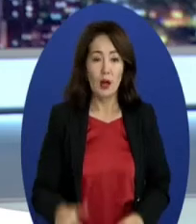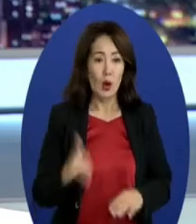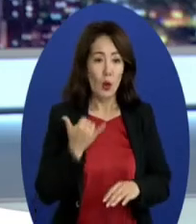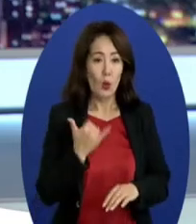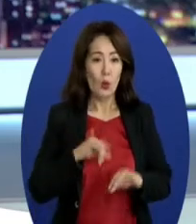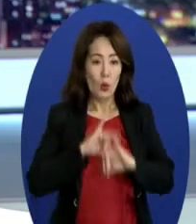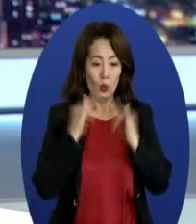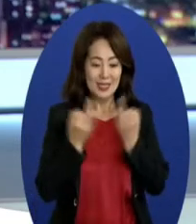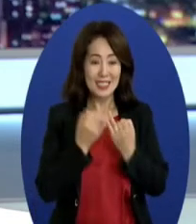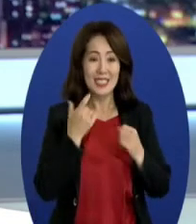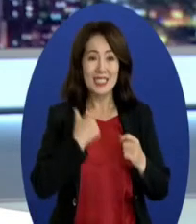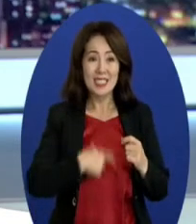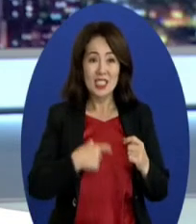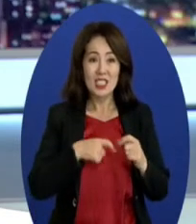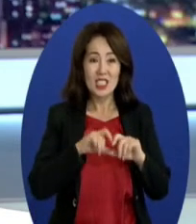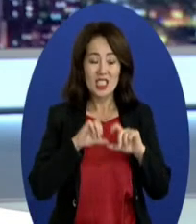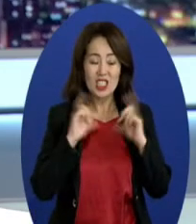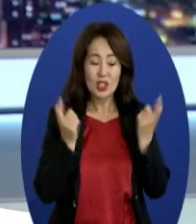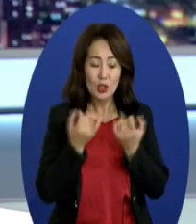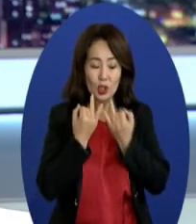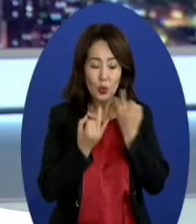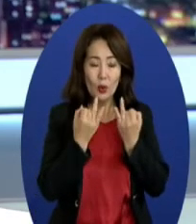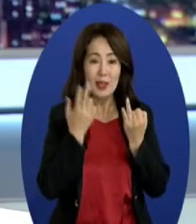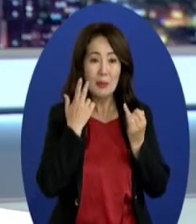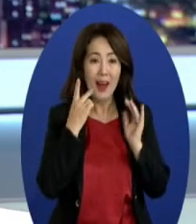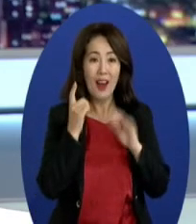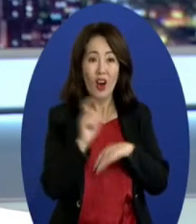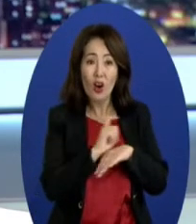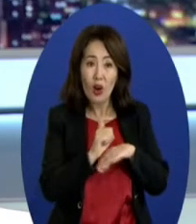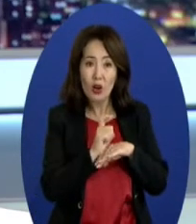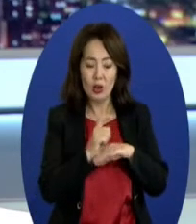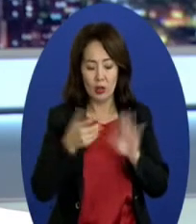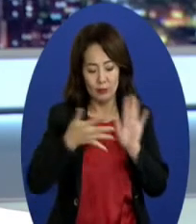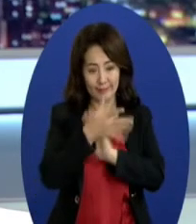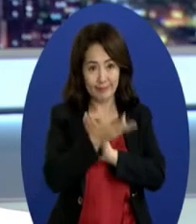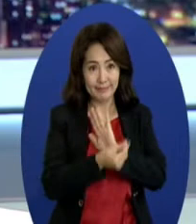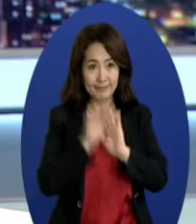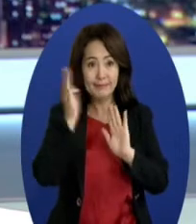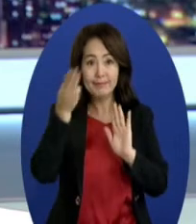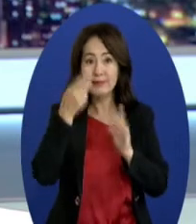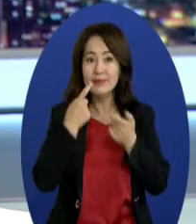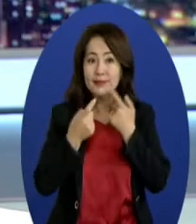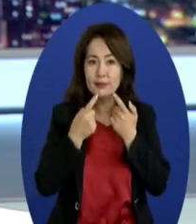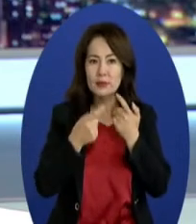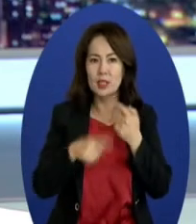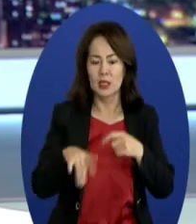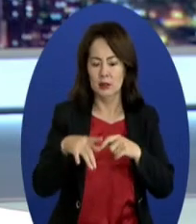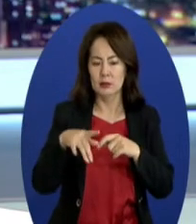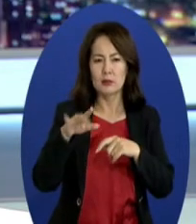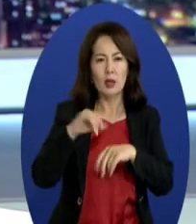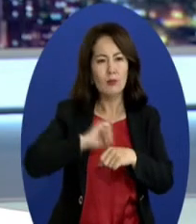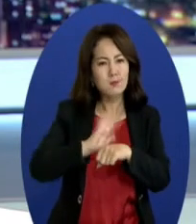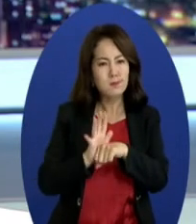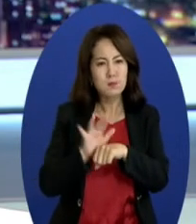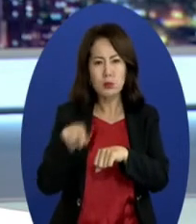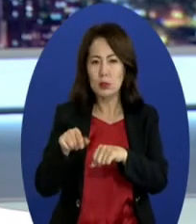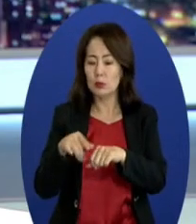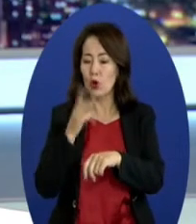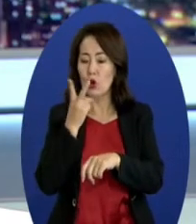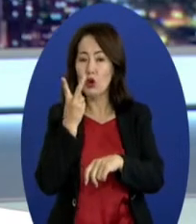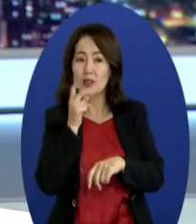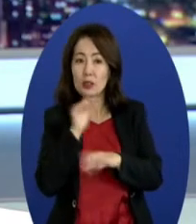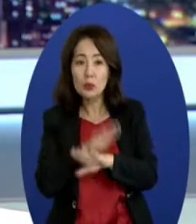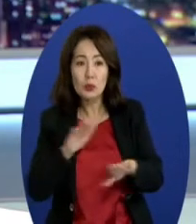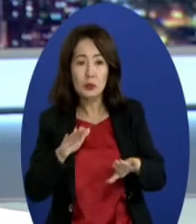Улсын хурлын байнгын ороод энэ оны улсын төсвийн тодтолтой холбоотой хуулийн төслүүдийг хэлсэж байна. Сар тахлын үед 2 настай хүүхдүүдэд цэцэрлэгт хамруулах боломж уулсан.